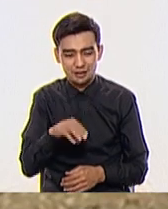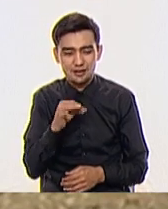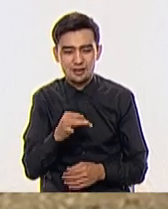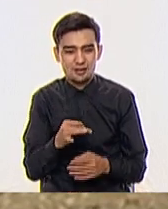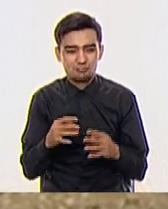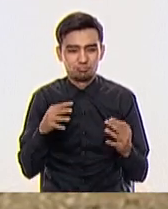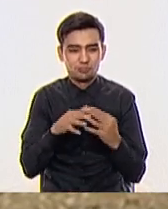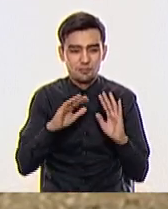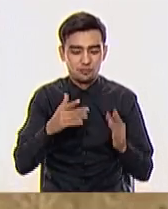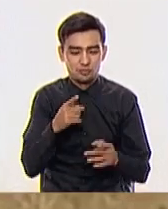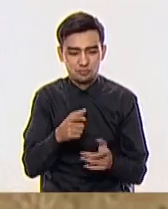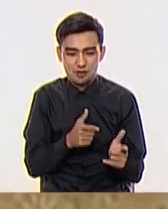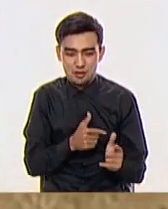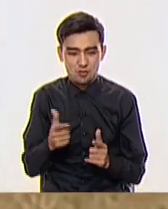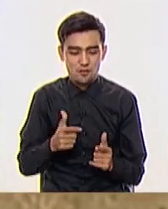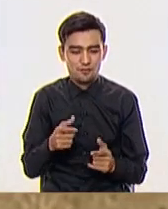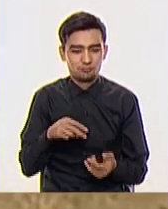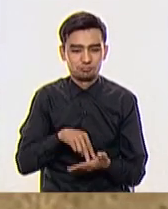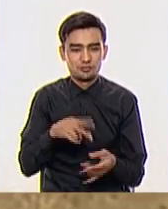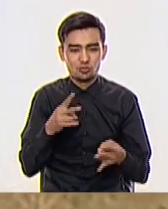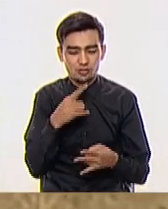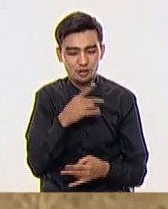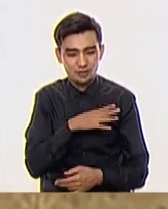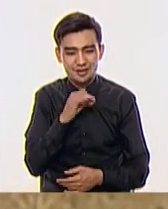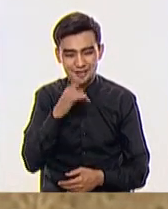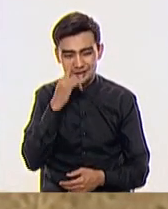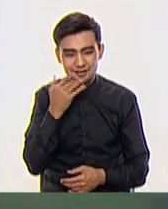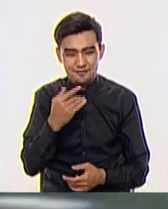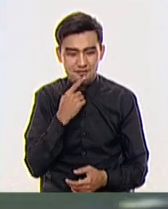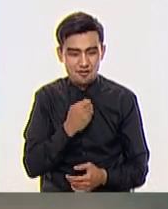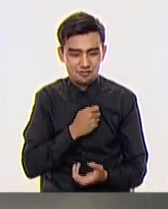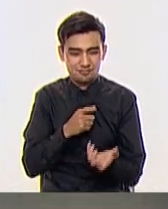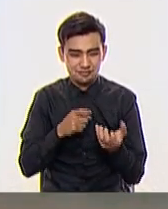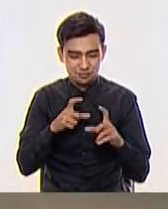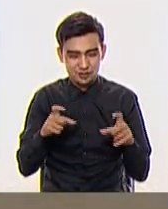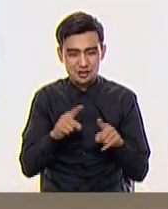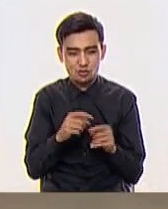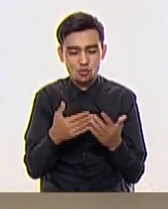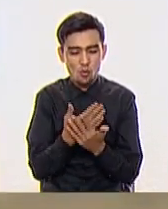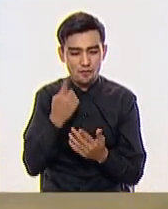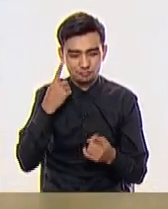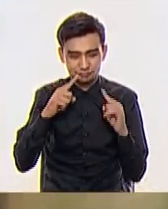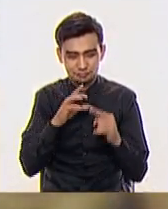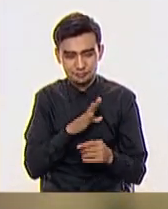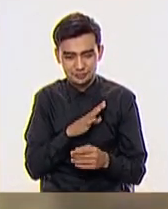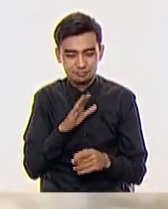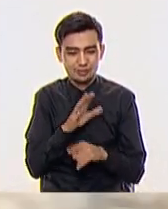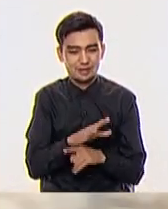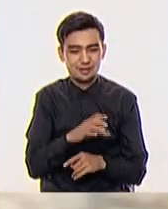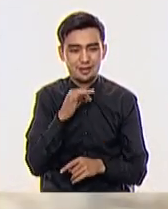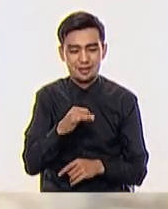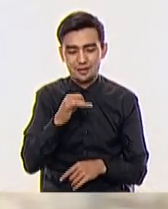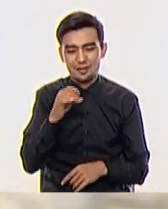шабуылдарға тойтарыс беруге сақадай сай тұруы тиіс. Сондықтан Қазақстанның қарулы күштеріне жаңа тәсілдерді әзірлеу міндеттелді.